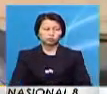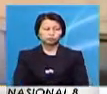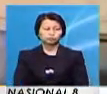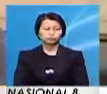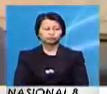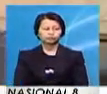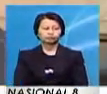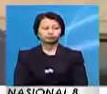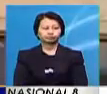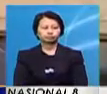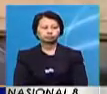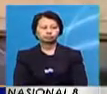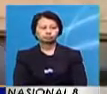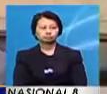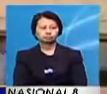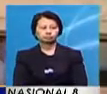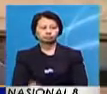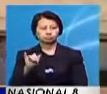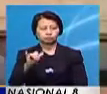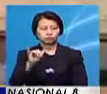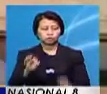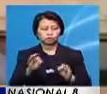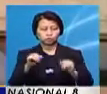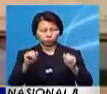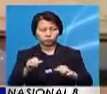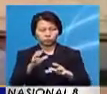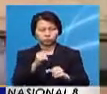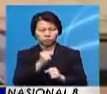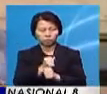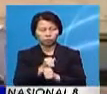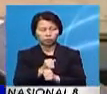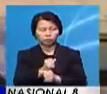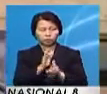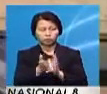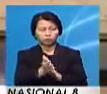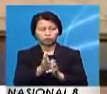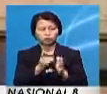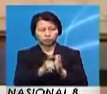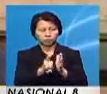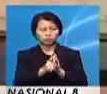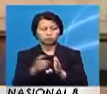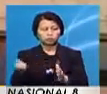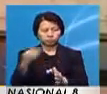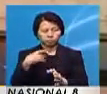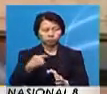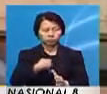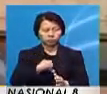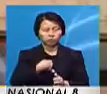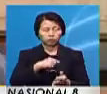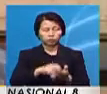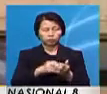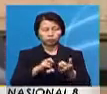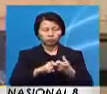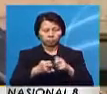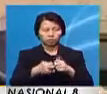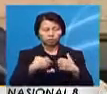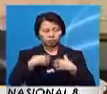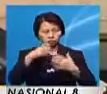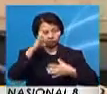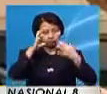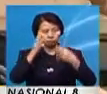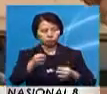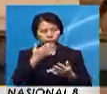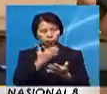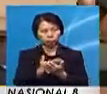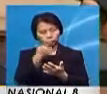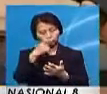Kalau boleh dapat tahu keputusan tu dah sedia maklum, mana lawyer saya akan bagi tahu pada saya. Mana ada keputusan yang lebih